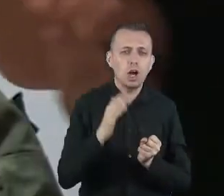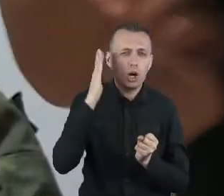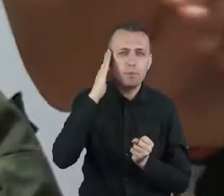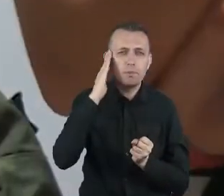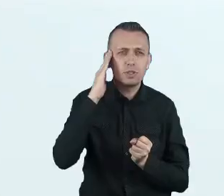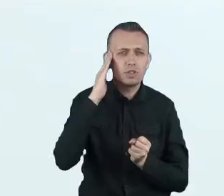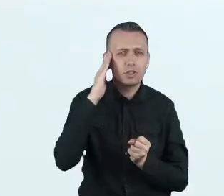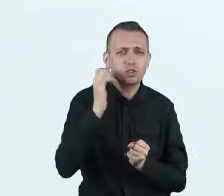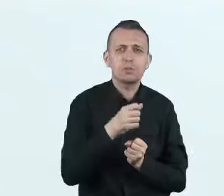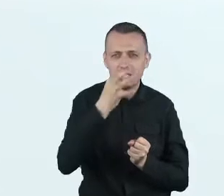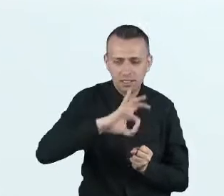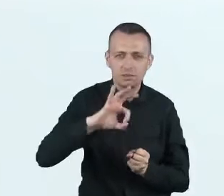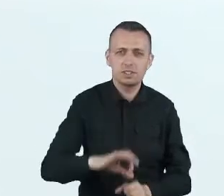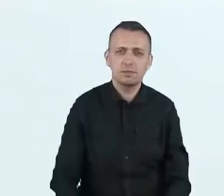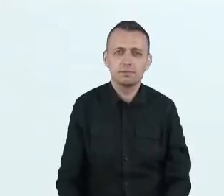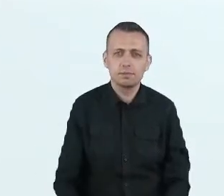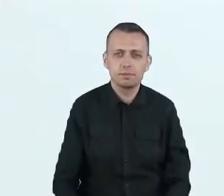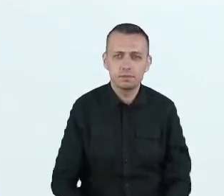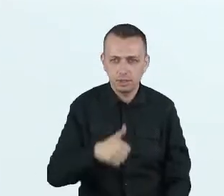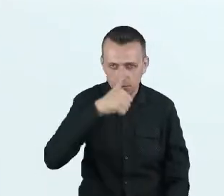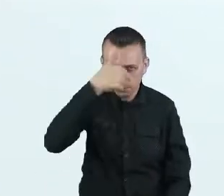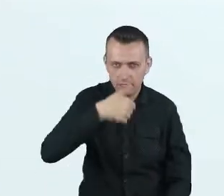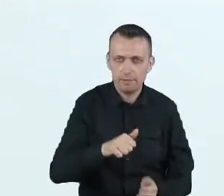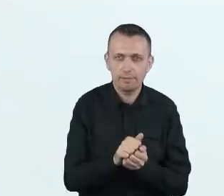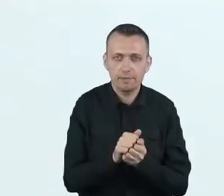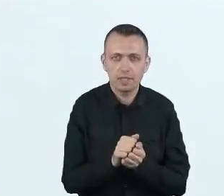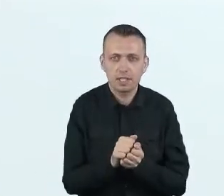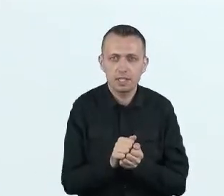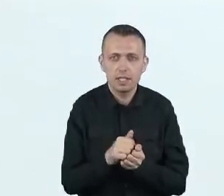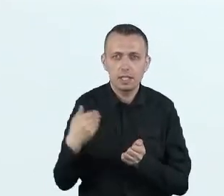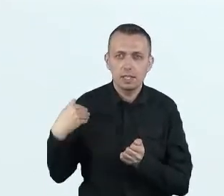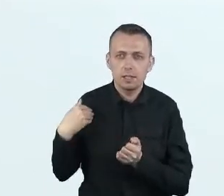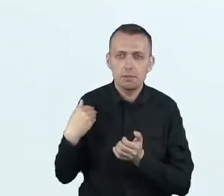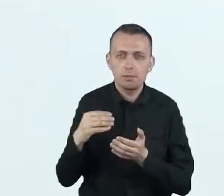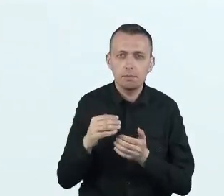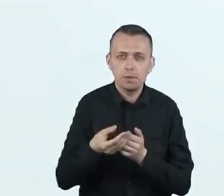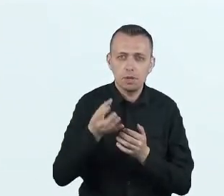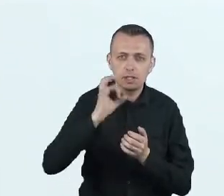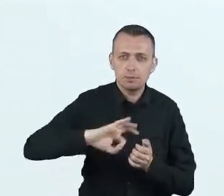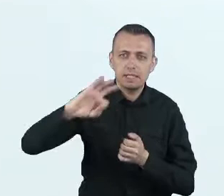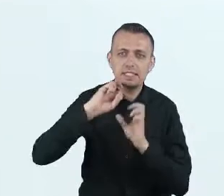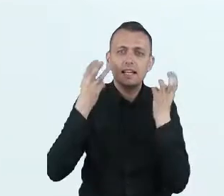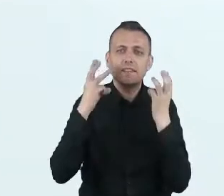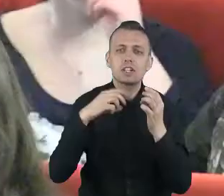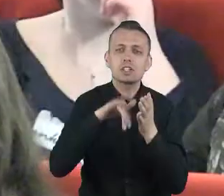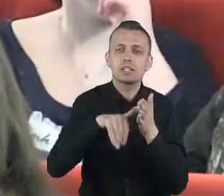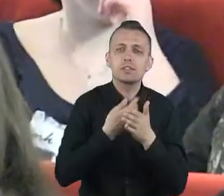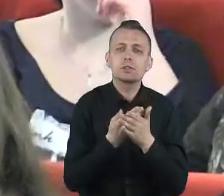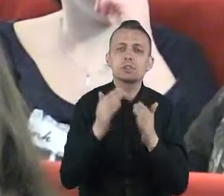Królak. Budzić się z motywacją, a zasypiać z satysfakcją. Takie było główne hasło warsztatów w Kutnowskim Domu